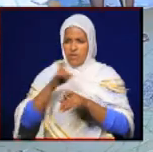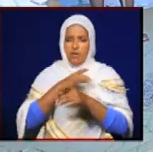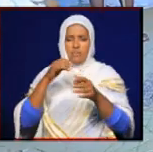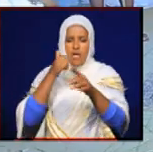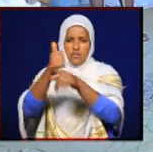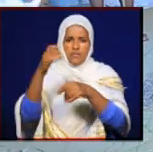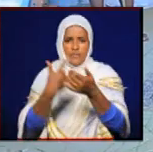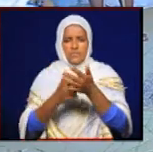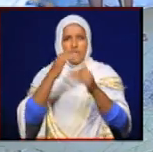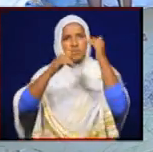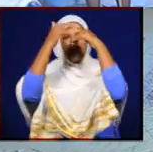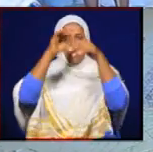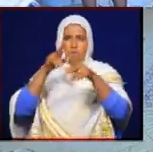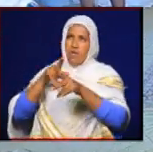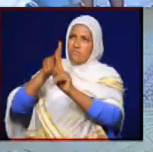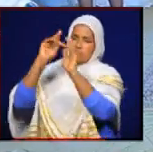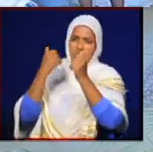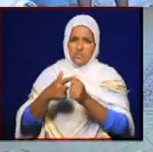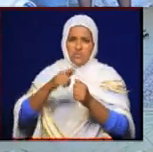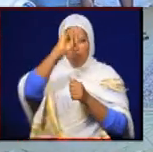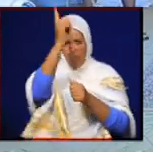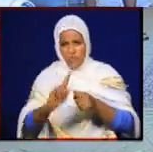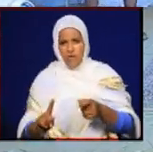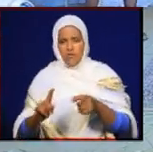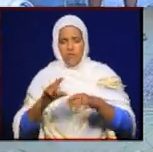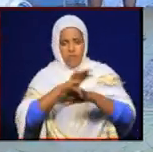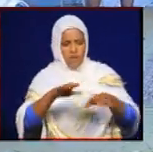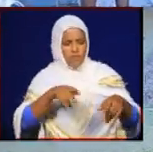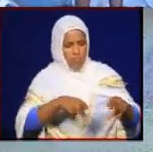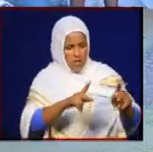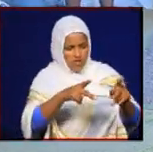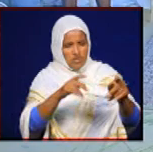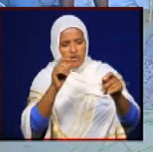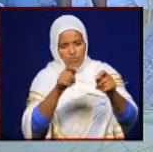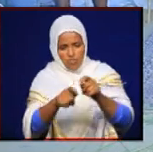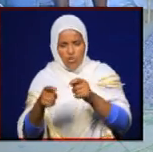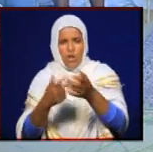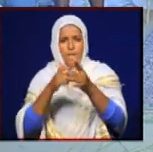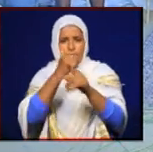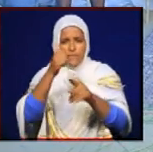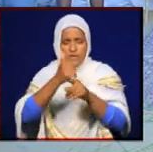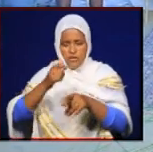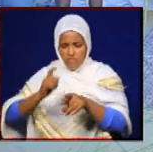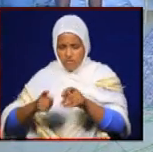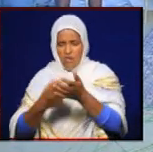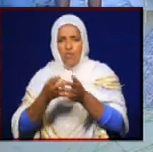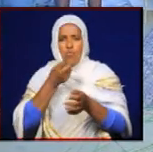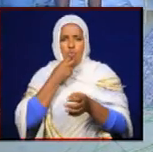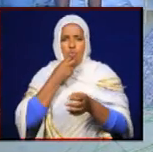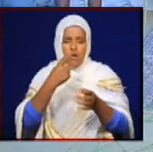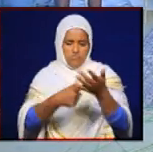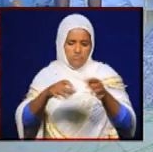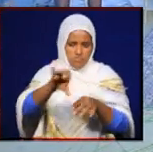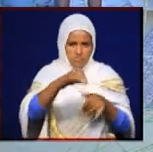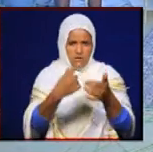አይከስ። ሰማይ በመብረቅ ይታረሳ መሬት በርስ በማረሻ ይተኮሳ ብረት በክሰል ይርሳ ውሃ